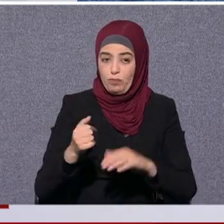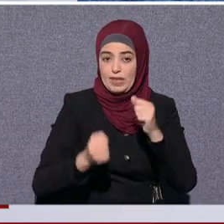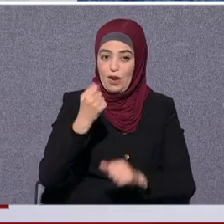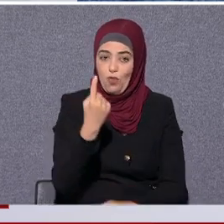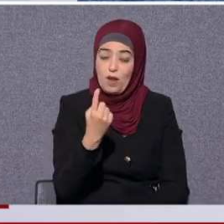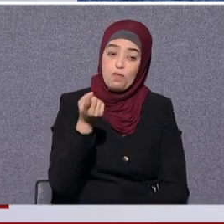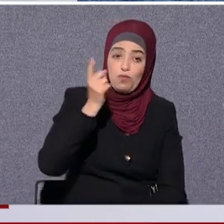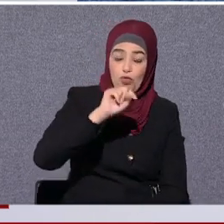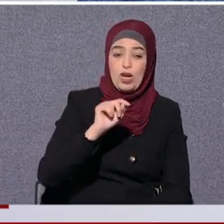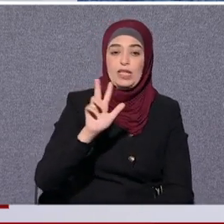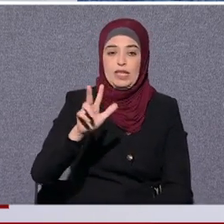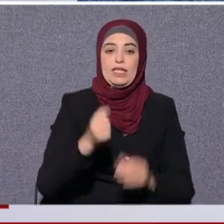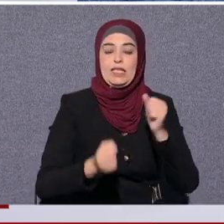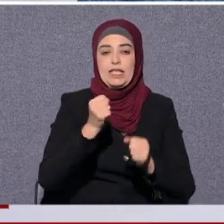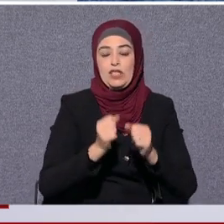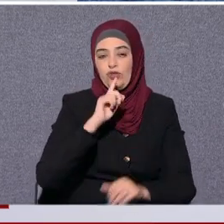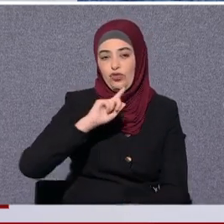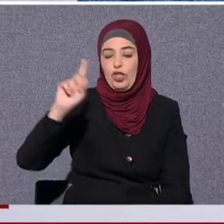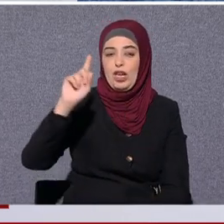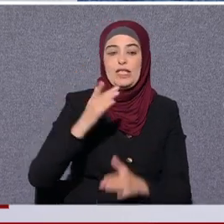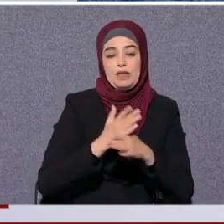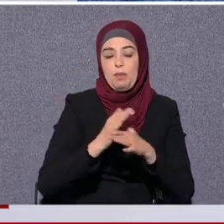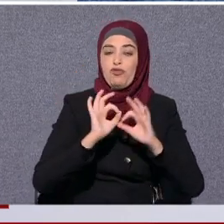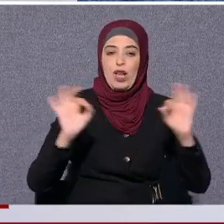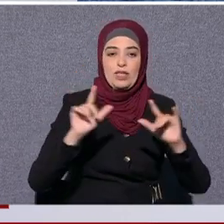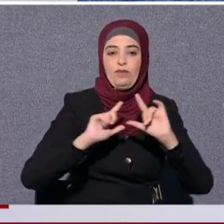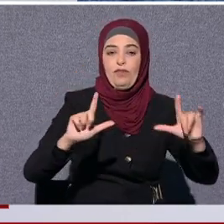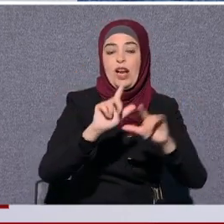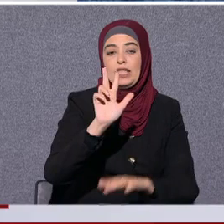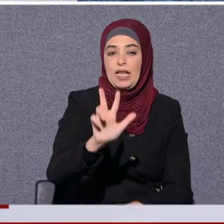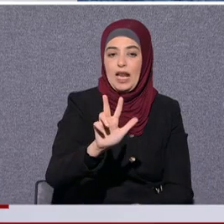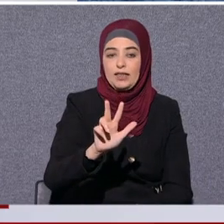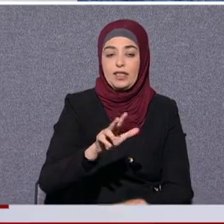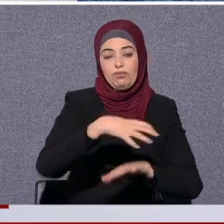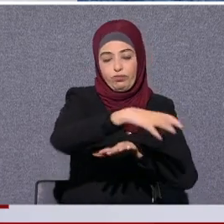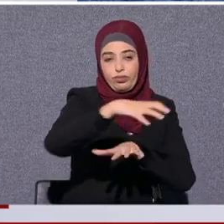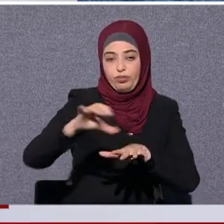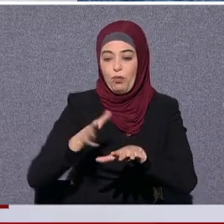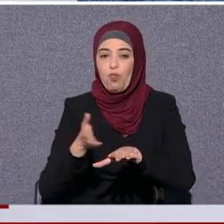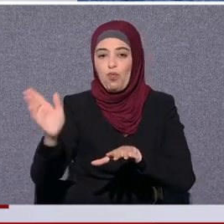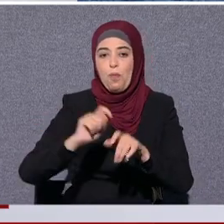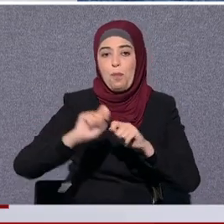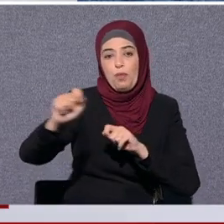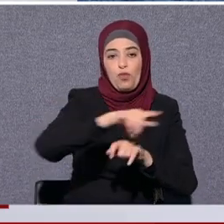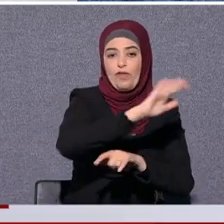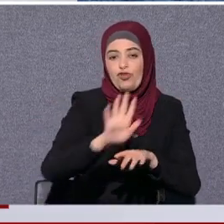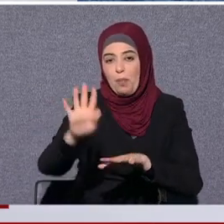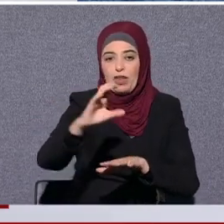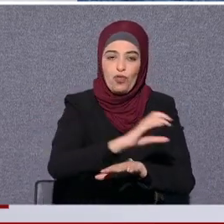واحده، لكن بكره ان شاء الله كان سوف يكون 3 فرق، طبعا كل جهه في مجموعه معينه رايحه